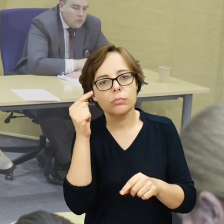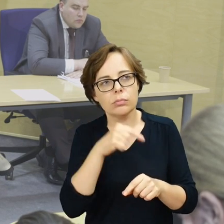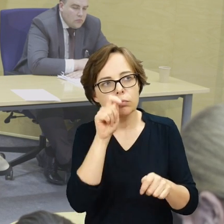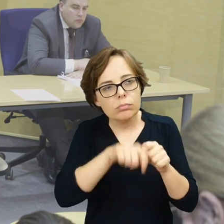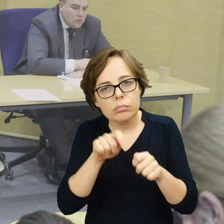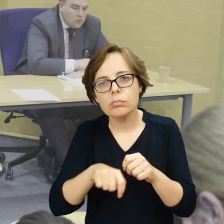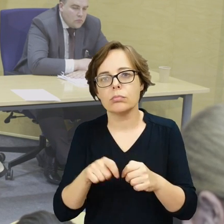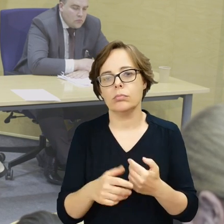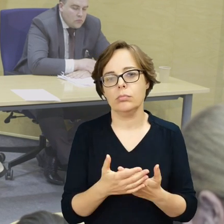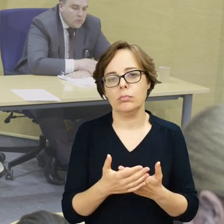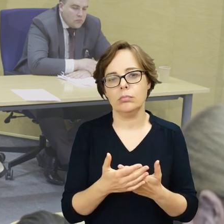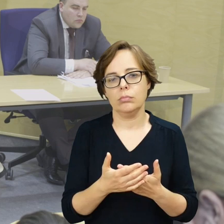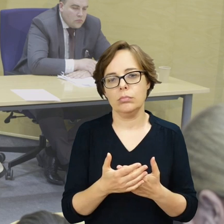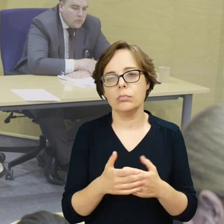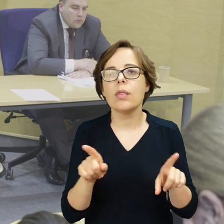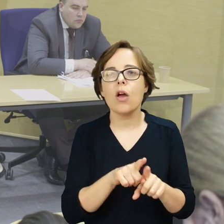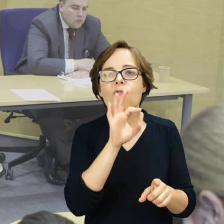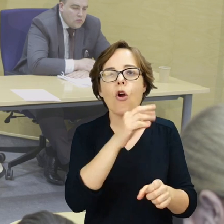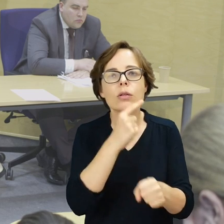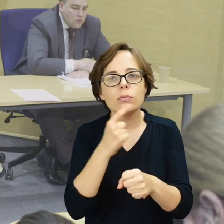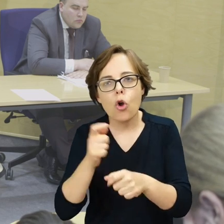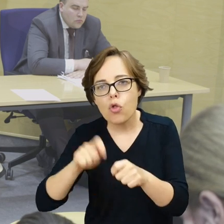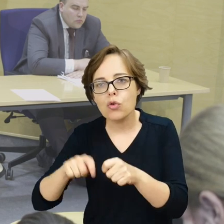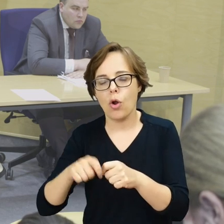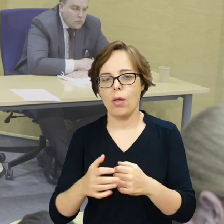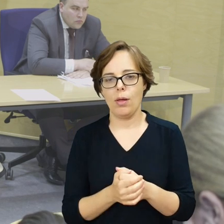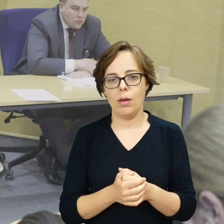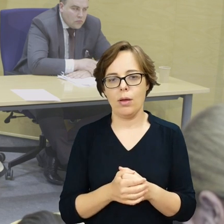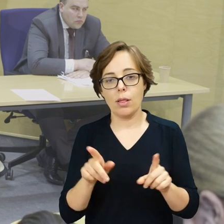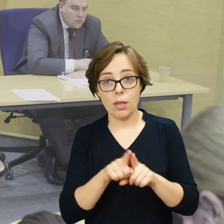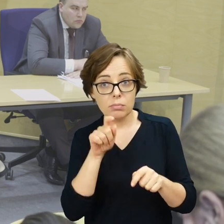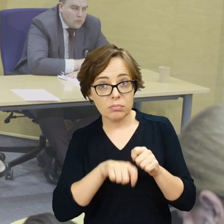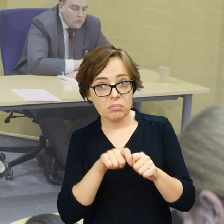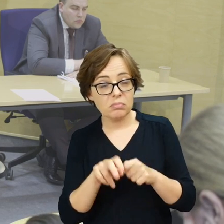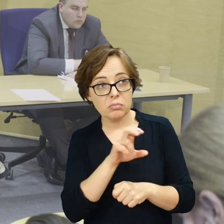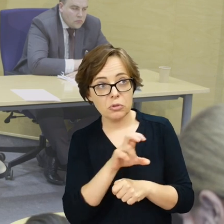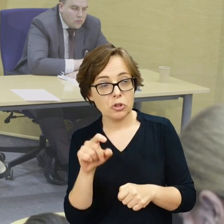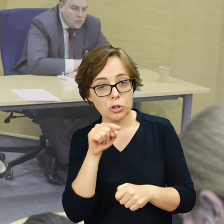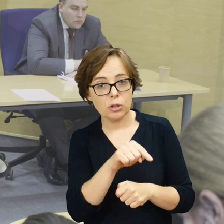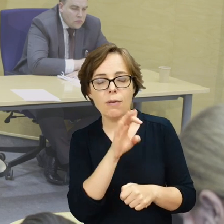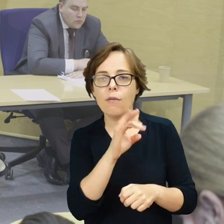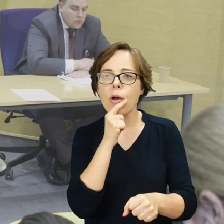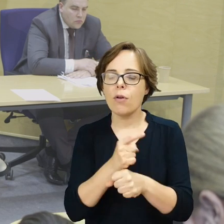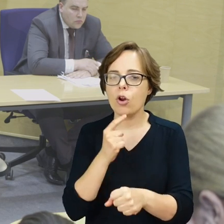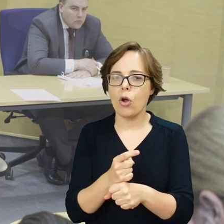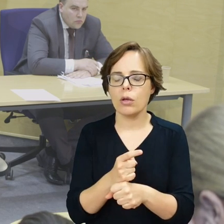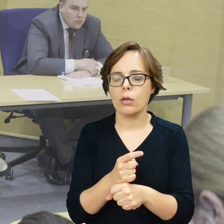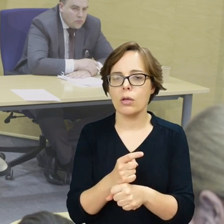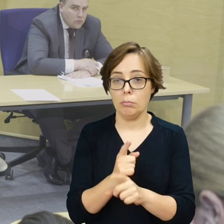sędziego i przyglądanie się temu, czy on podąża za pewnym schematem wytyczanym przez